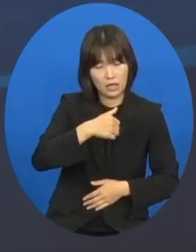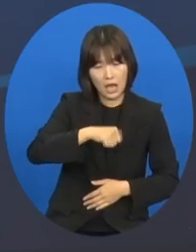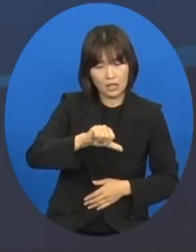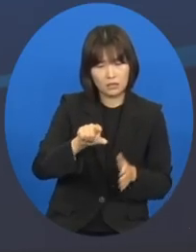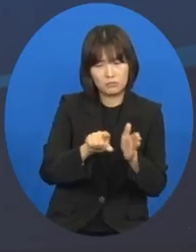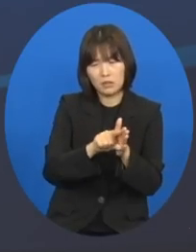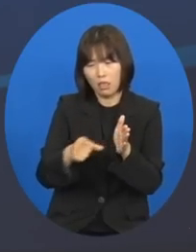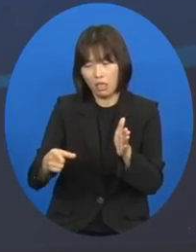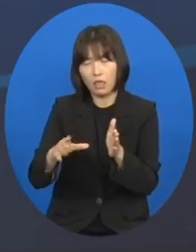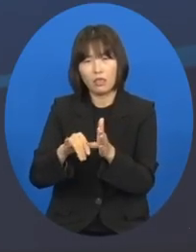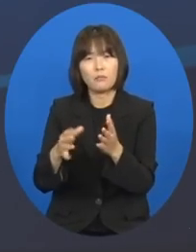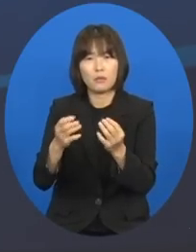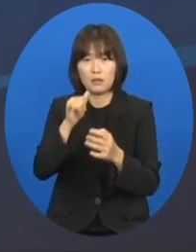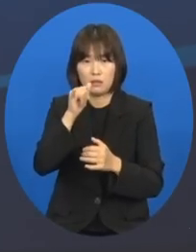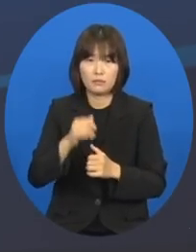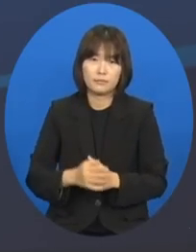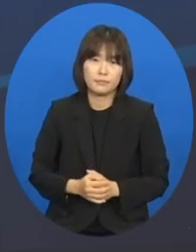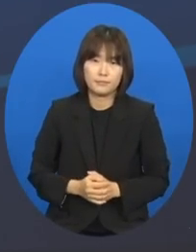왜냐하면